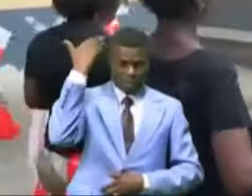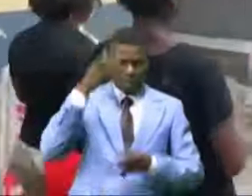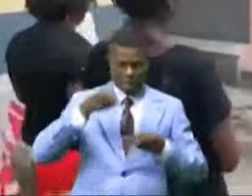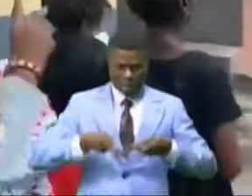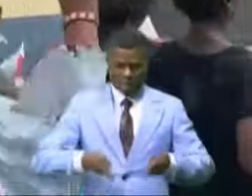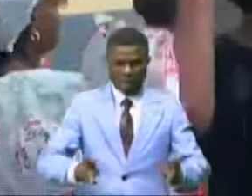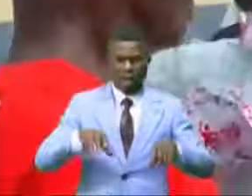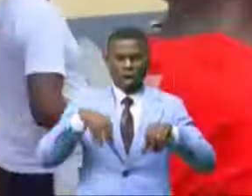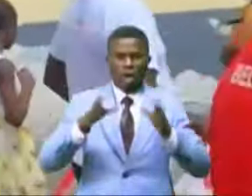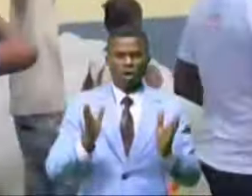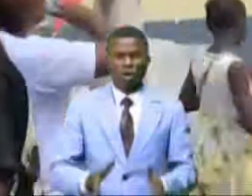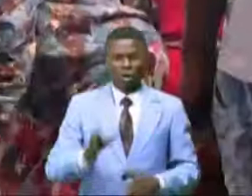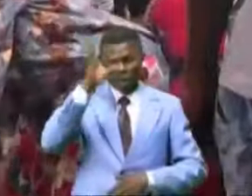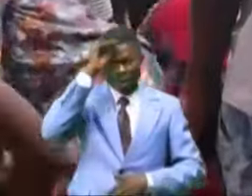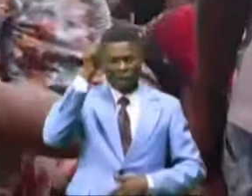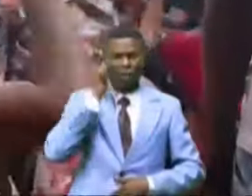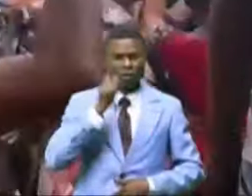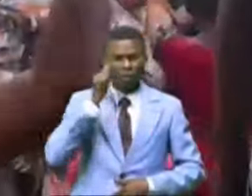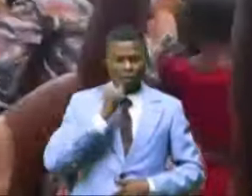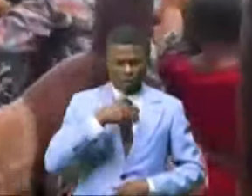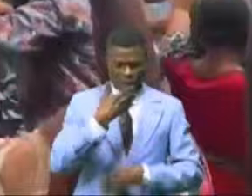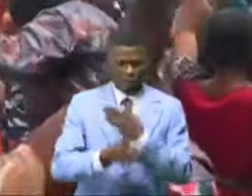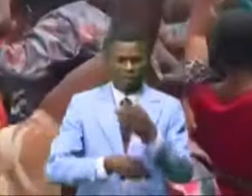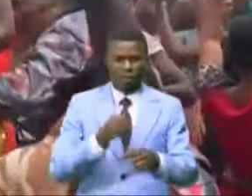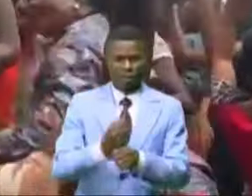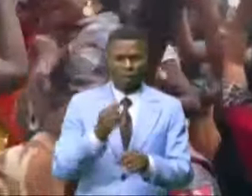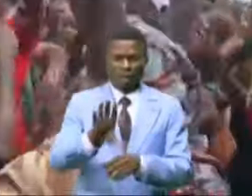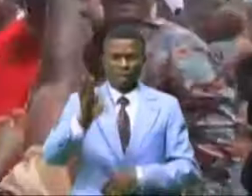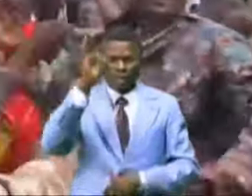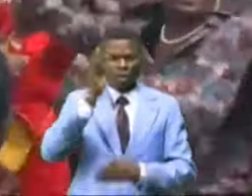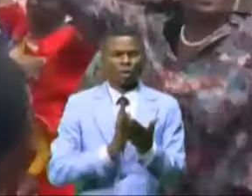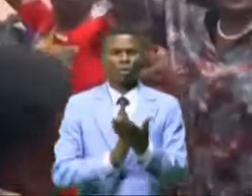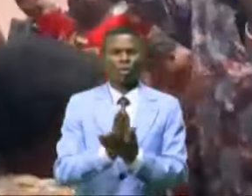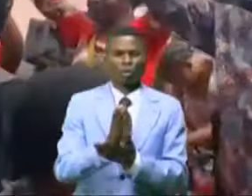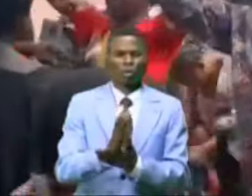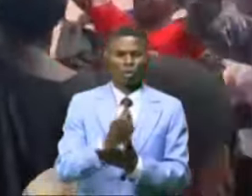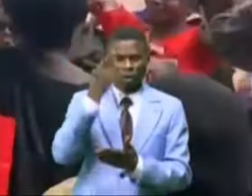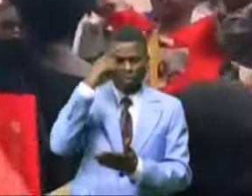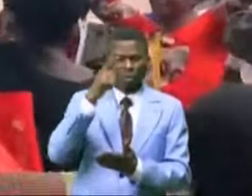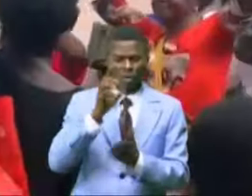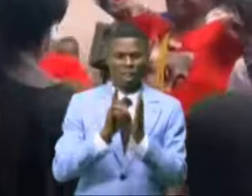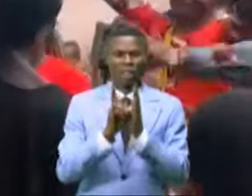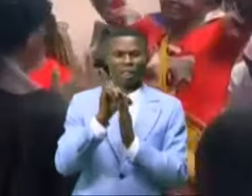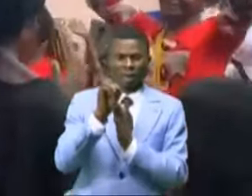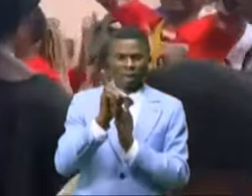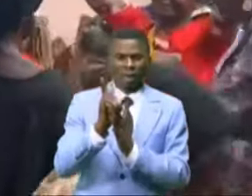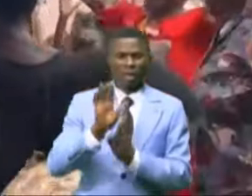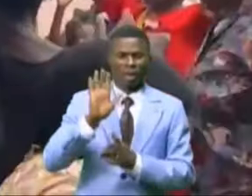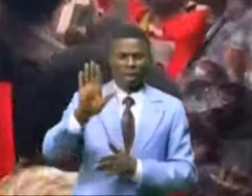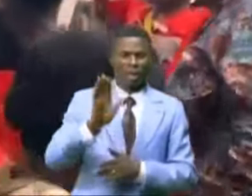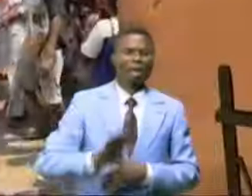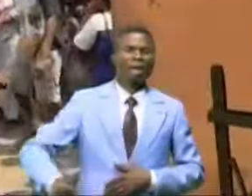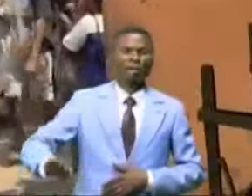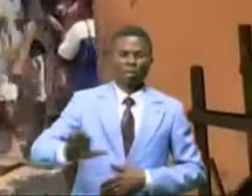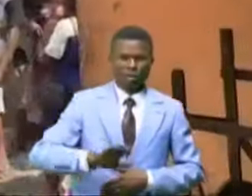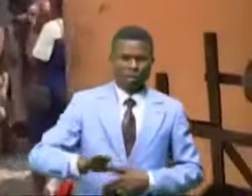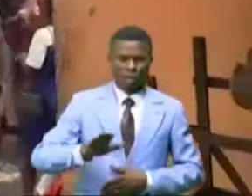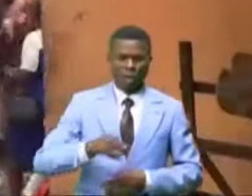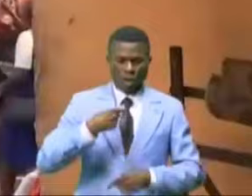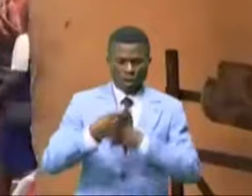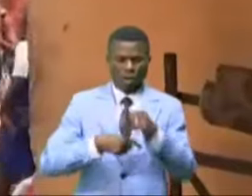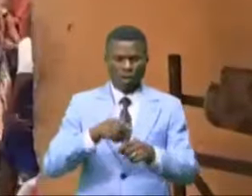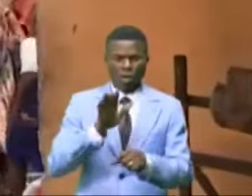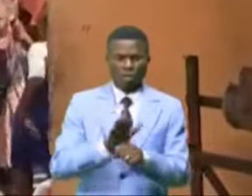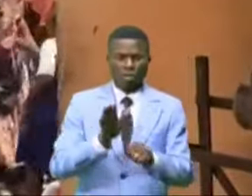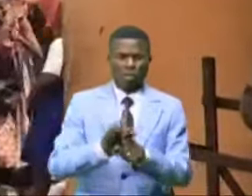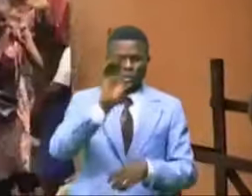aux Congolais et Congolaises d'opérer un choix judicieux pour le développement de leur pays, partant des